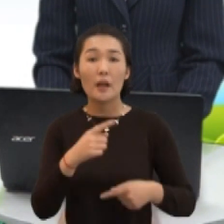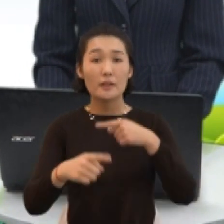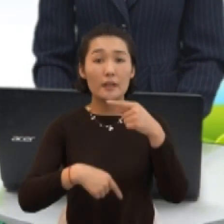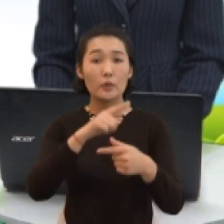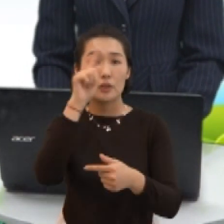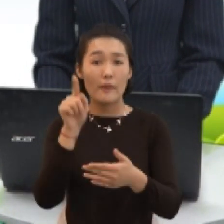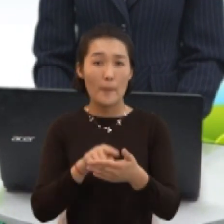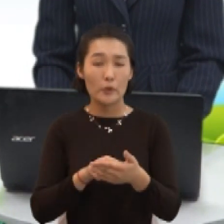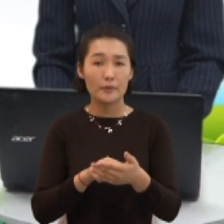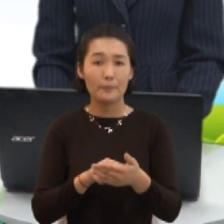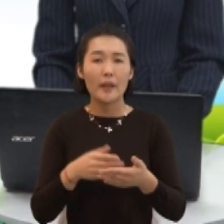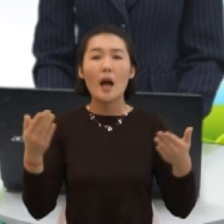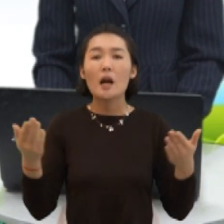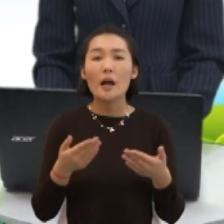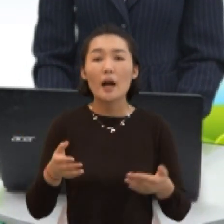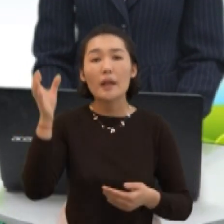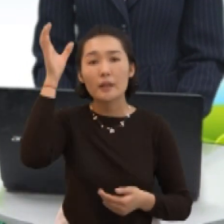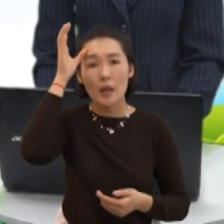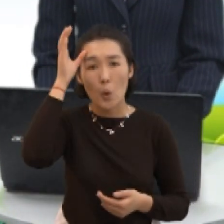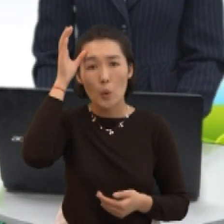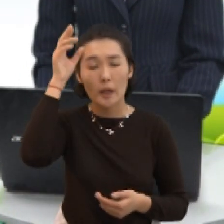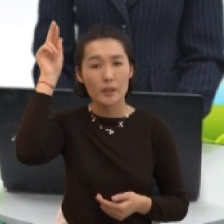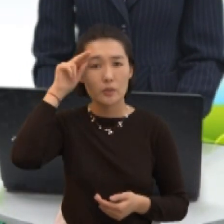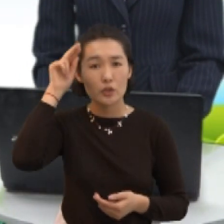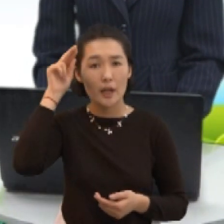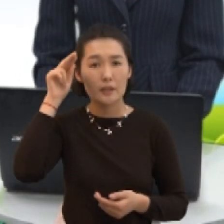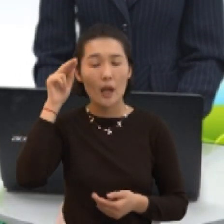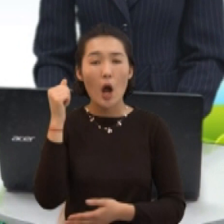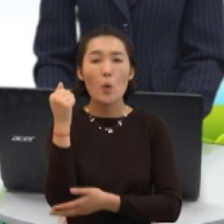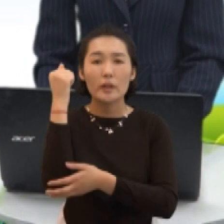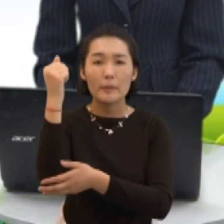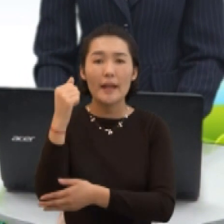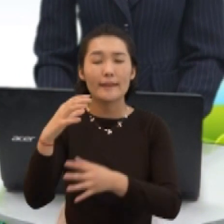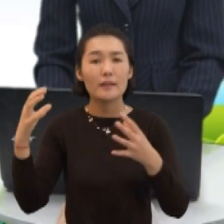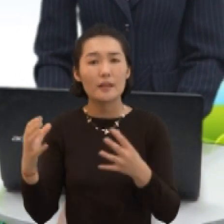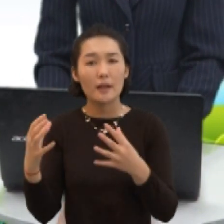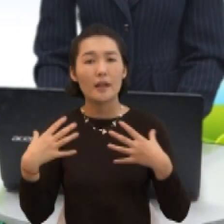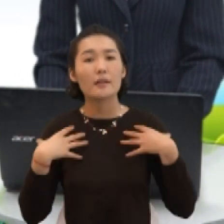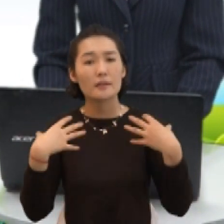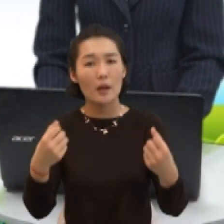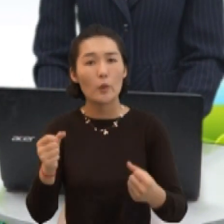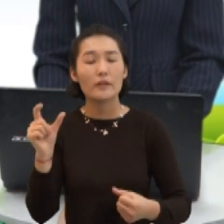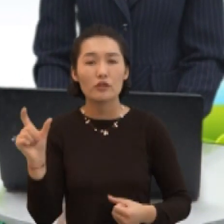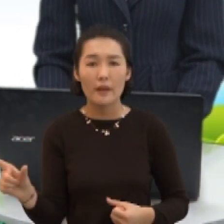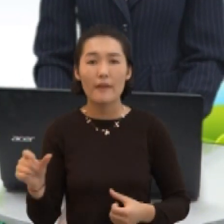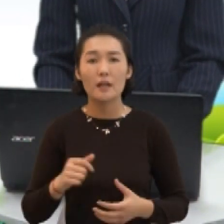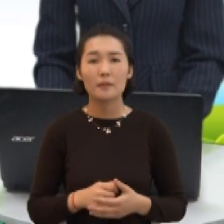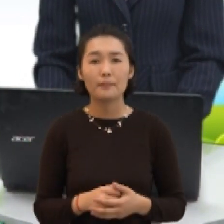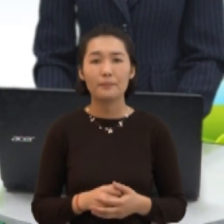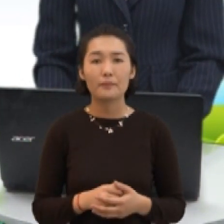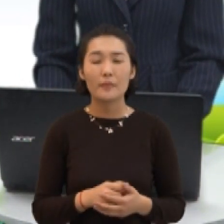вопрос. Какая наука занимается укреплением и сохранением здоровья человека?